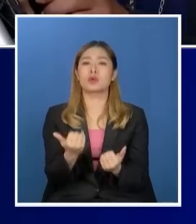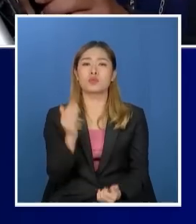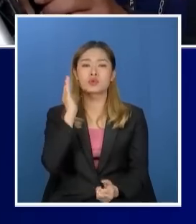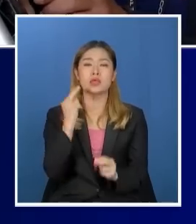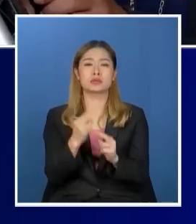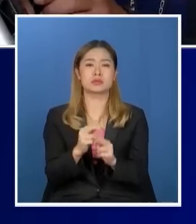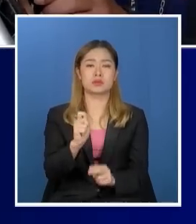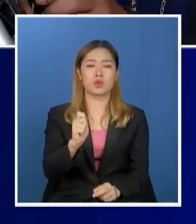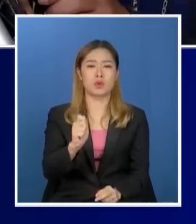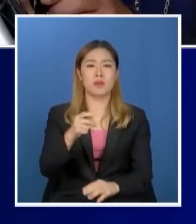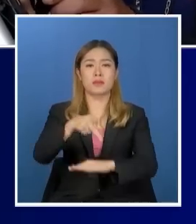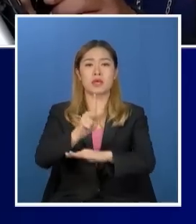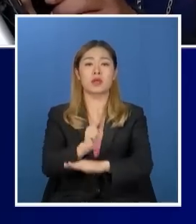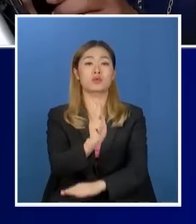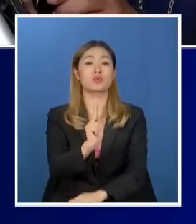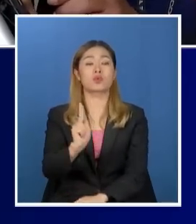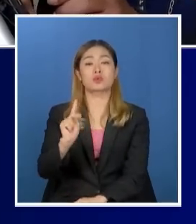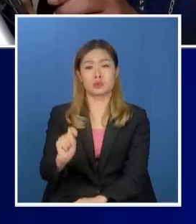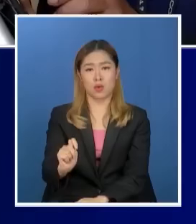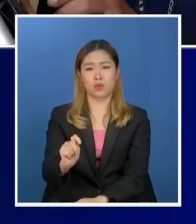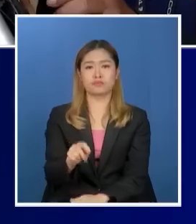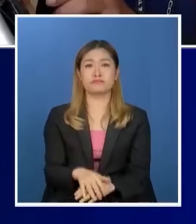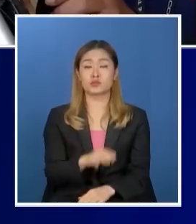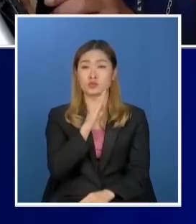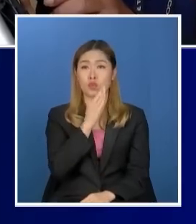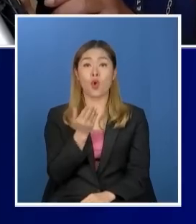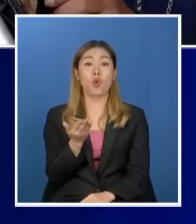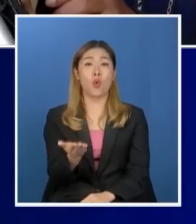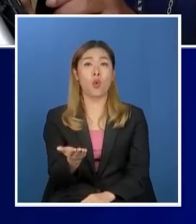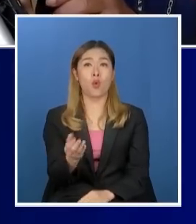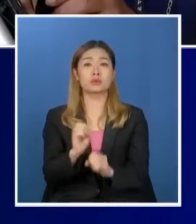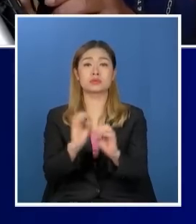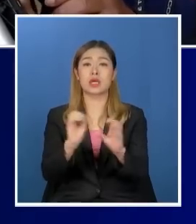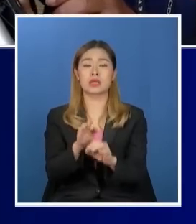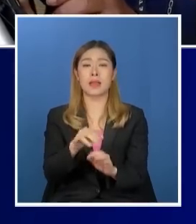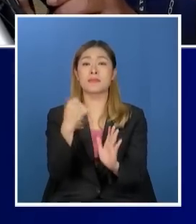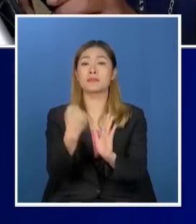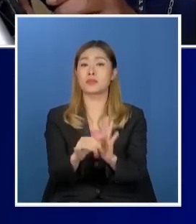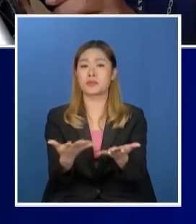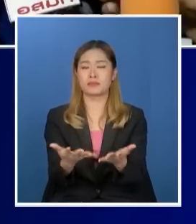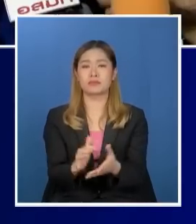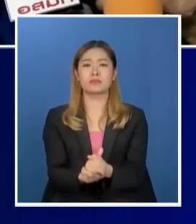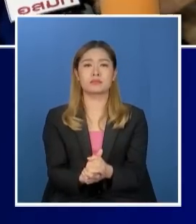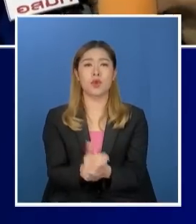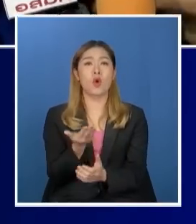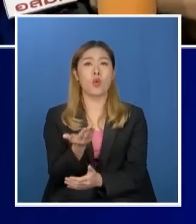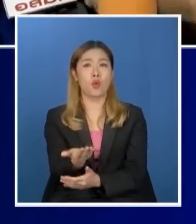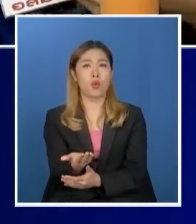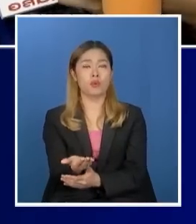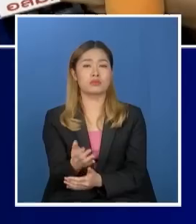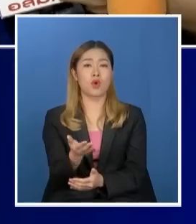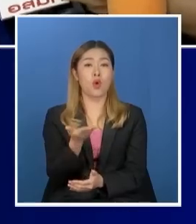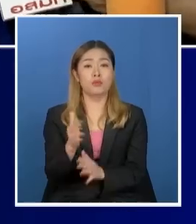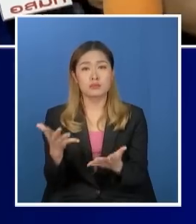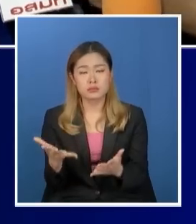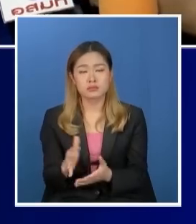อิทธิพรบุญประคองประธานกกตบอกว่าคือถ้ามีการขออนุญาตชัดเจนอันเนี้ยไม่ผิดเรื่องการขออนุญาตหรือไม่